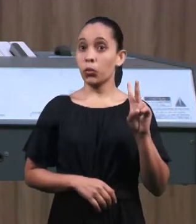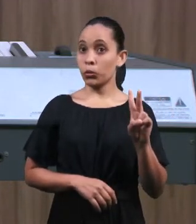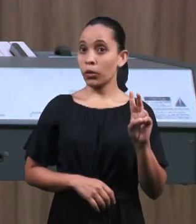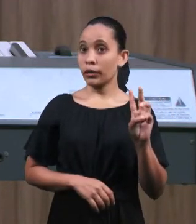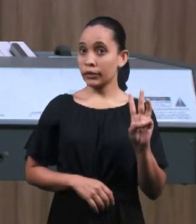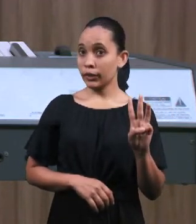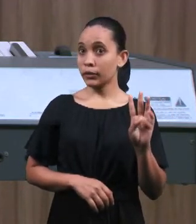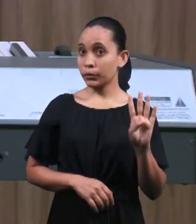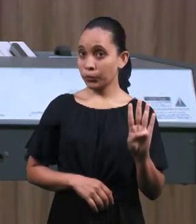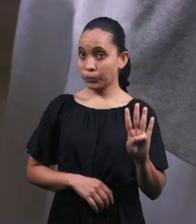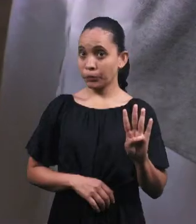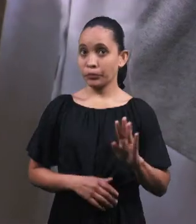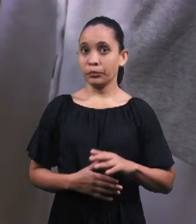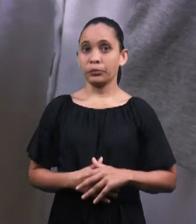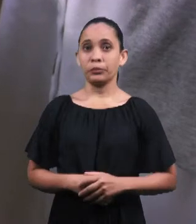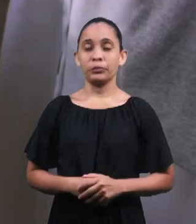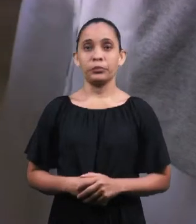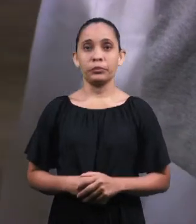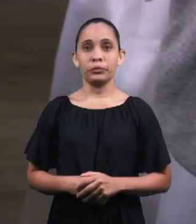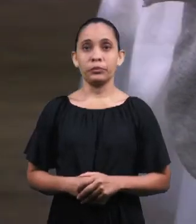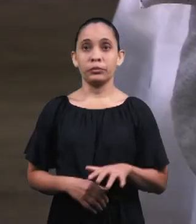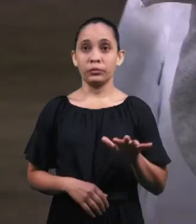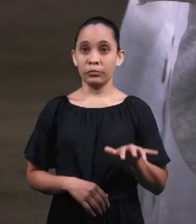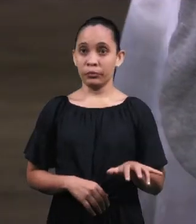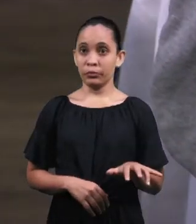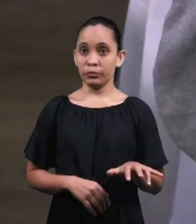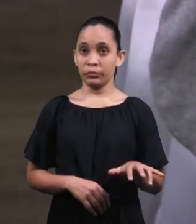3, 4.